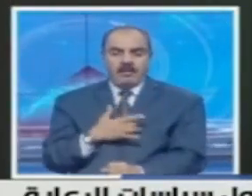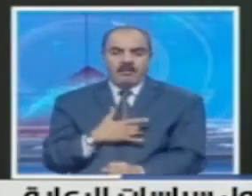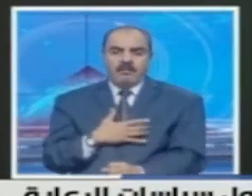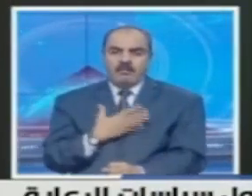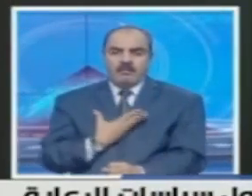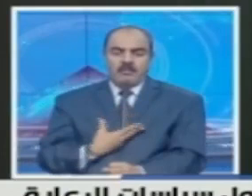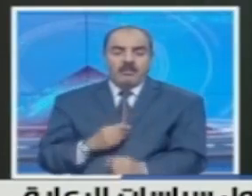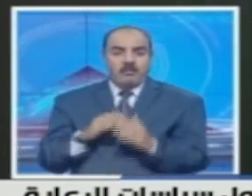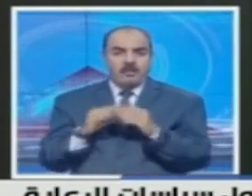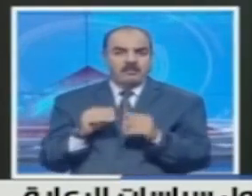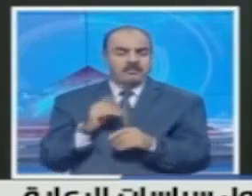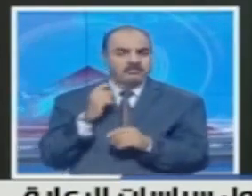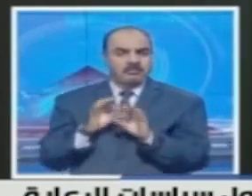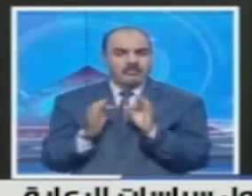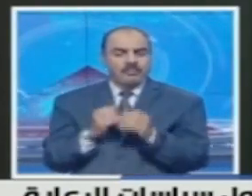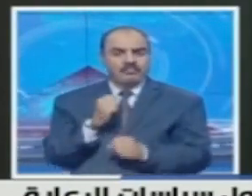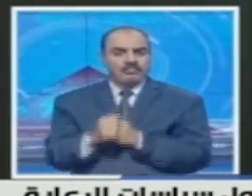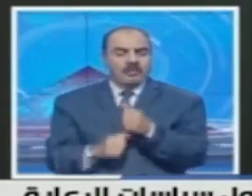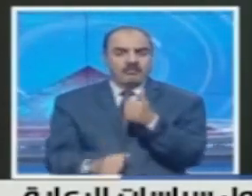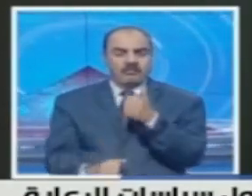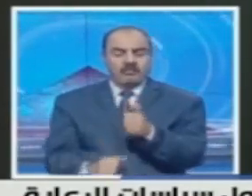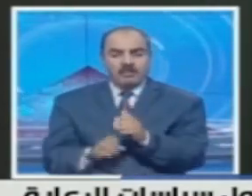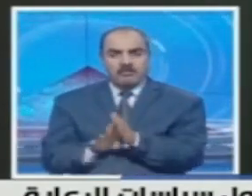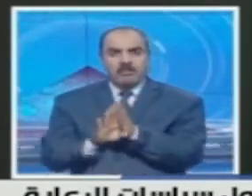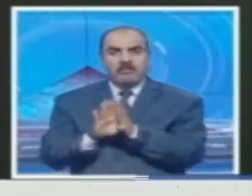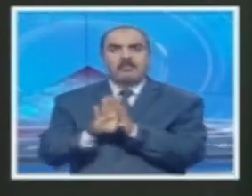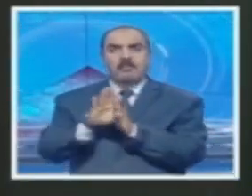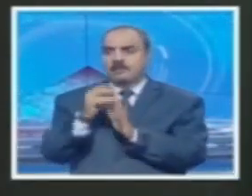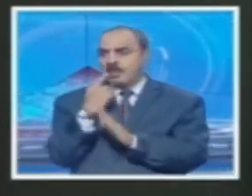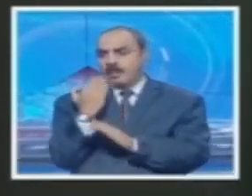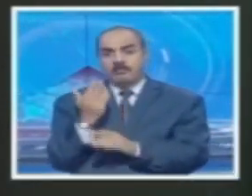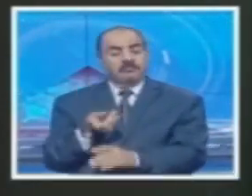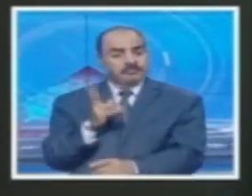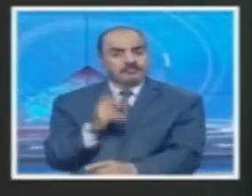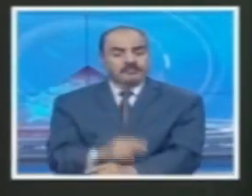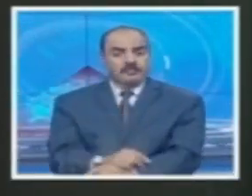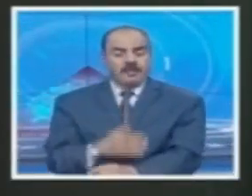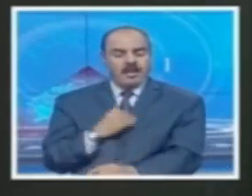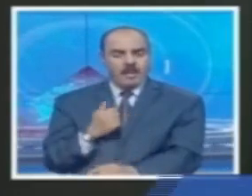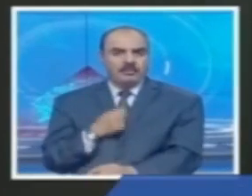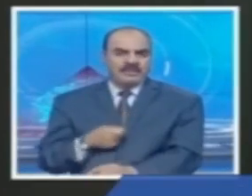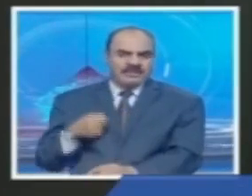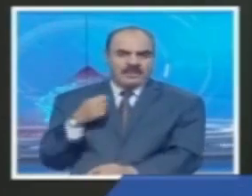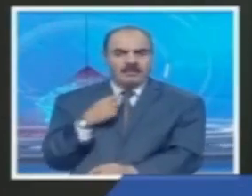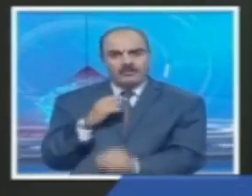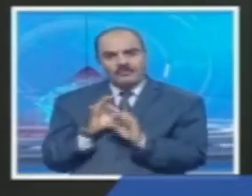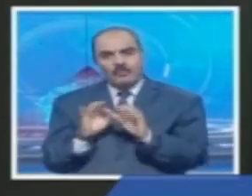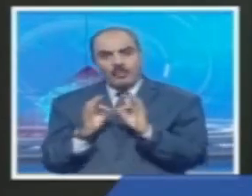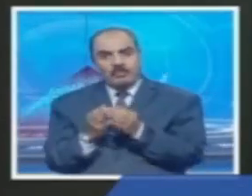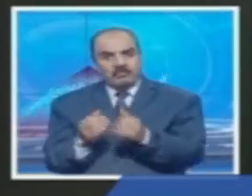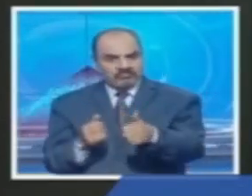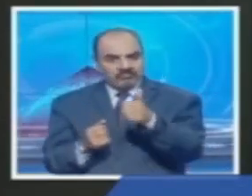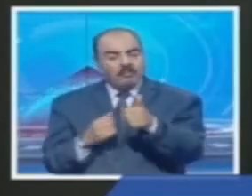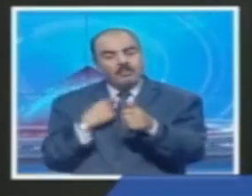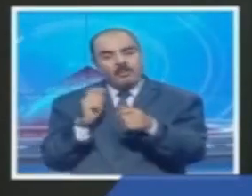للحكومة المصرية على العمل المؤثر الذي شهد تقدما هائلا في السنوات الأخيرة. إنني أتطلع إلى رؤية نتائج هذا المؤتمر من